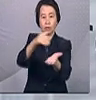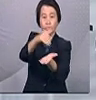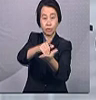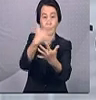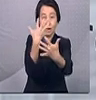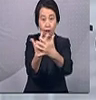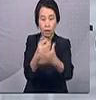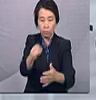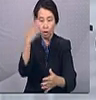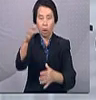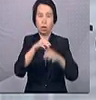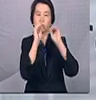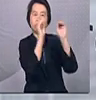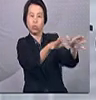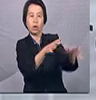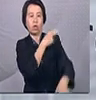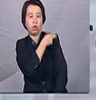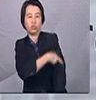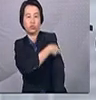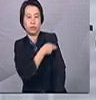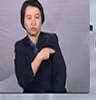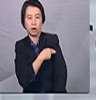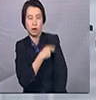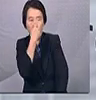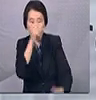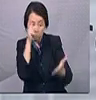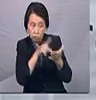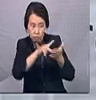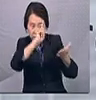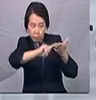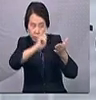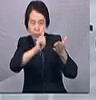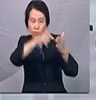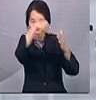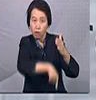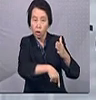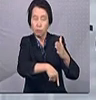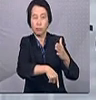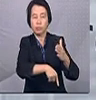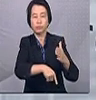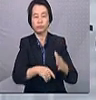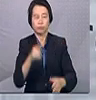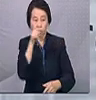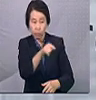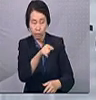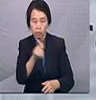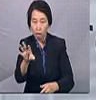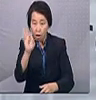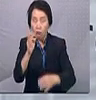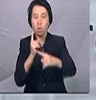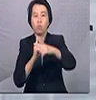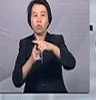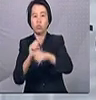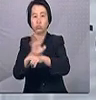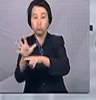akan dihantar ke hospital yang telah dikenal pasti untuk pemeriksaan dan rawatan. Mereka yang dikesan positif